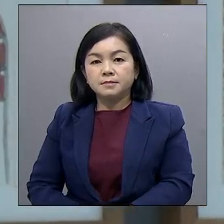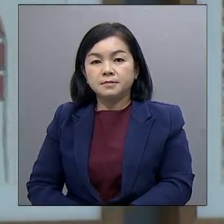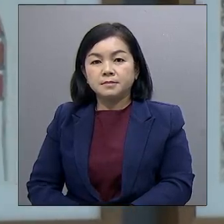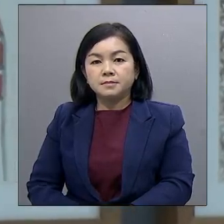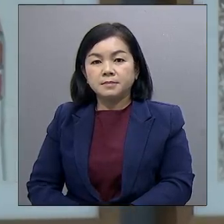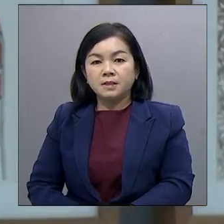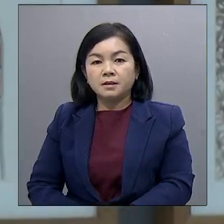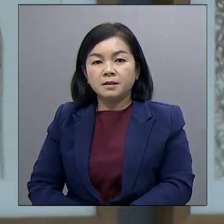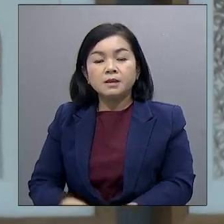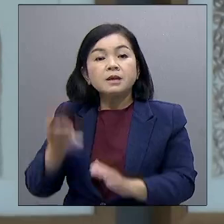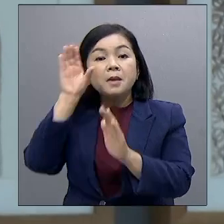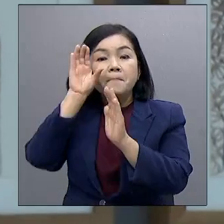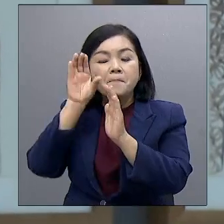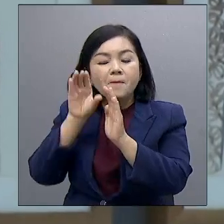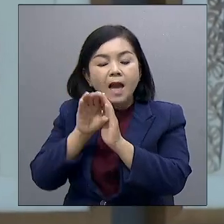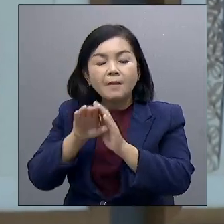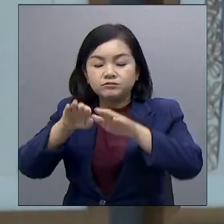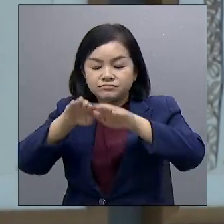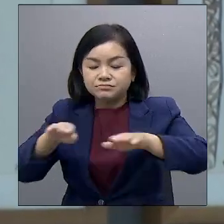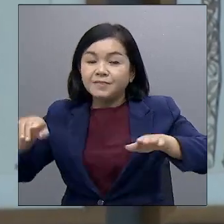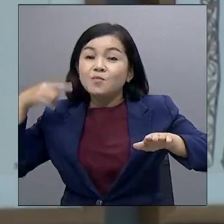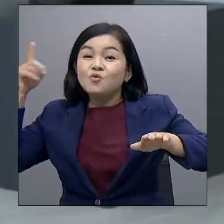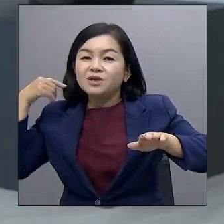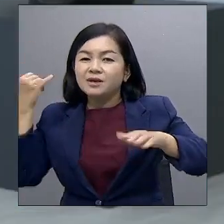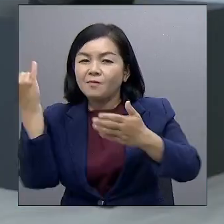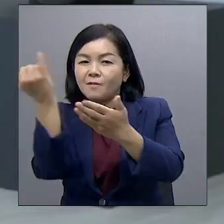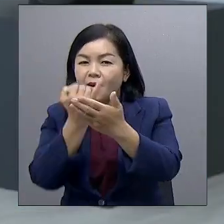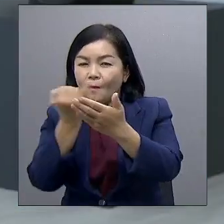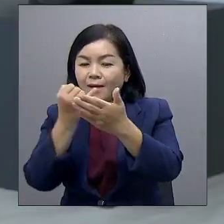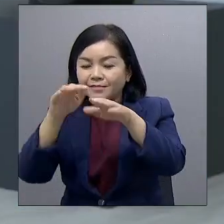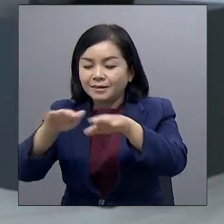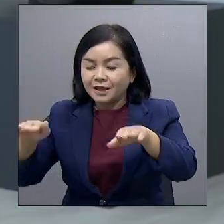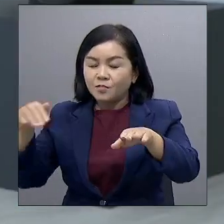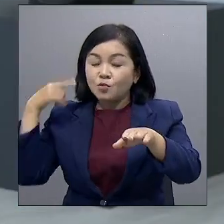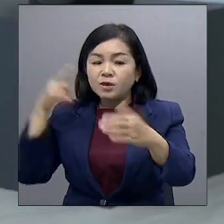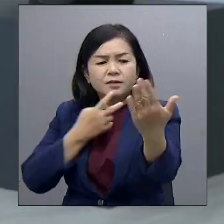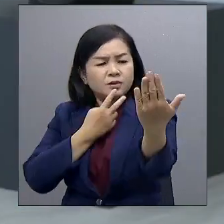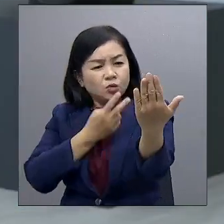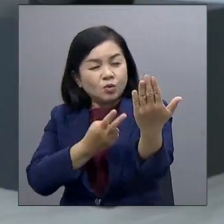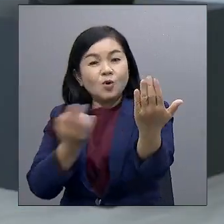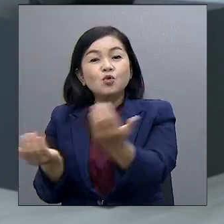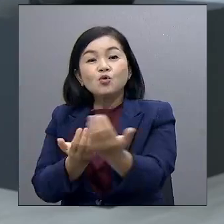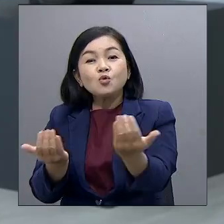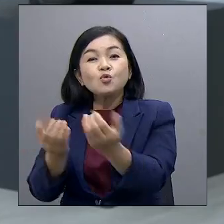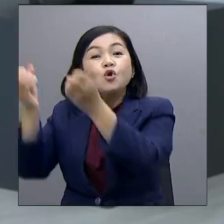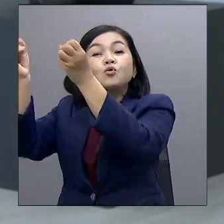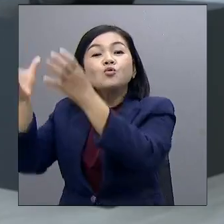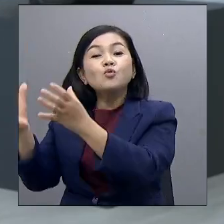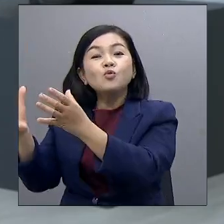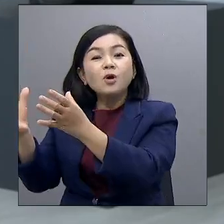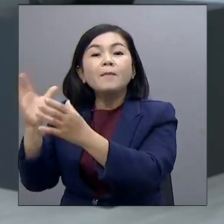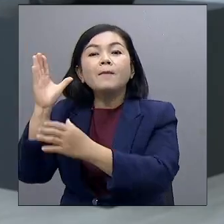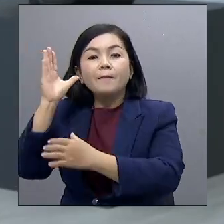คือเราจะเห็นภาพลายเส้นที่เป็นภาพเด็กผู้หญิงในภาพเด็กผู้หญิงเี่ก็คือถ้าเผื่อเรามองก็คือลูกสาวของอาจารย์คือ